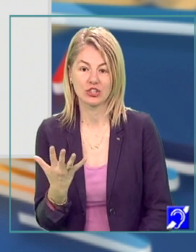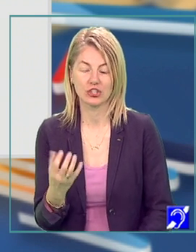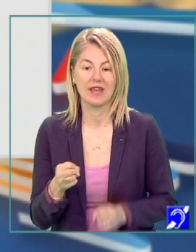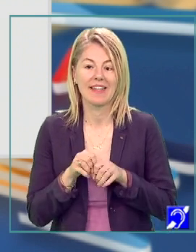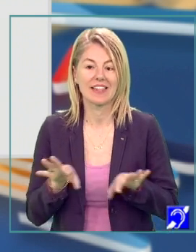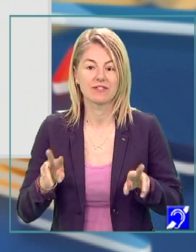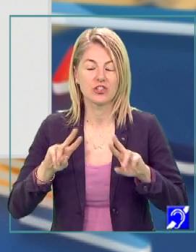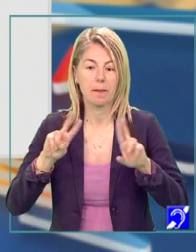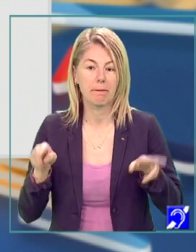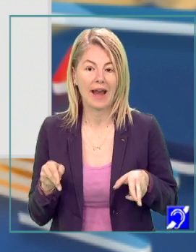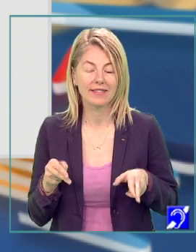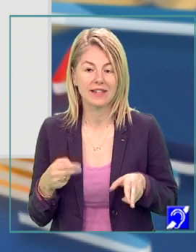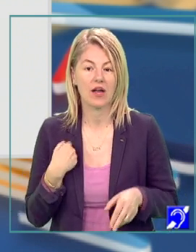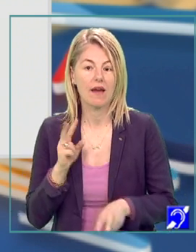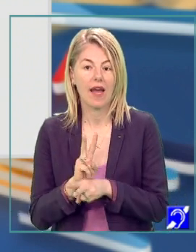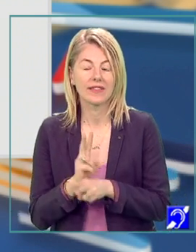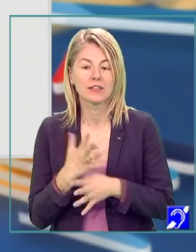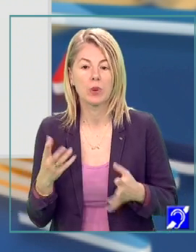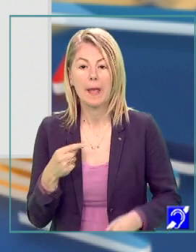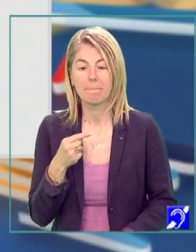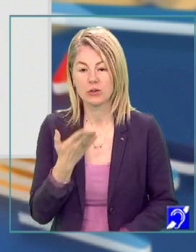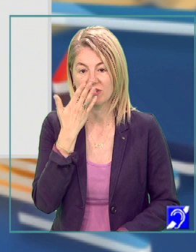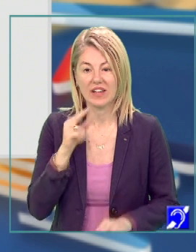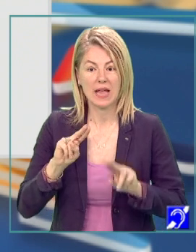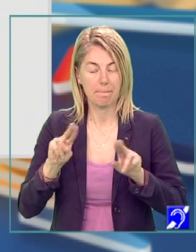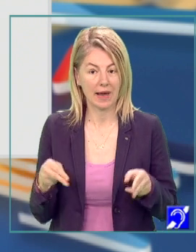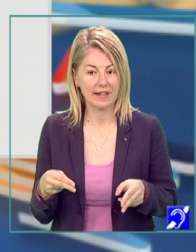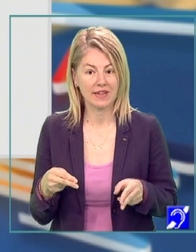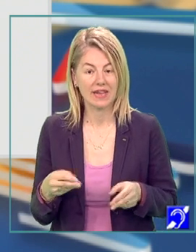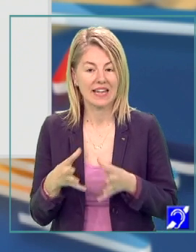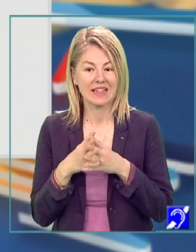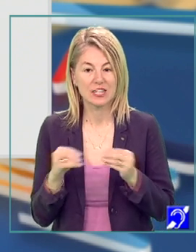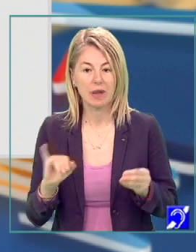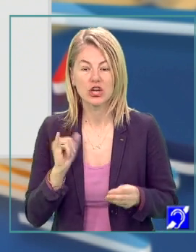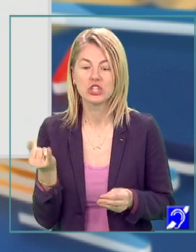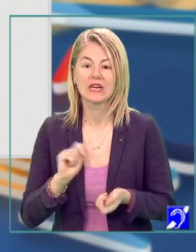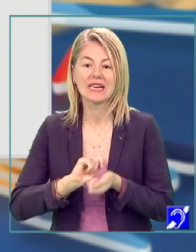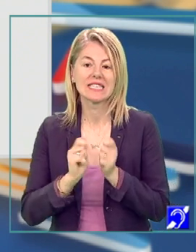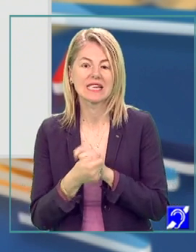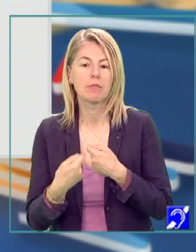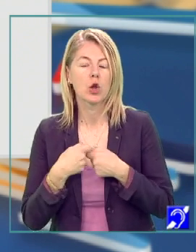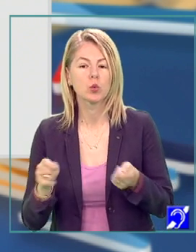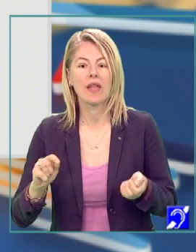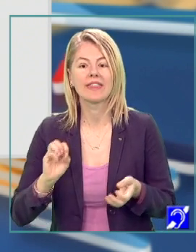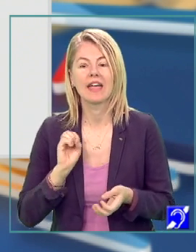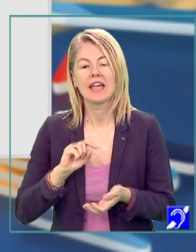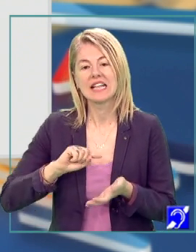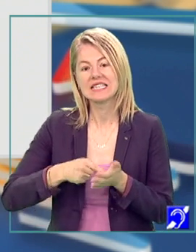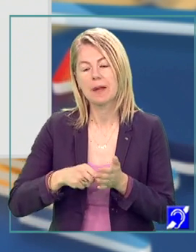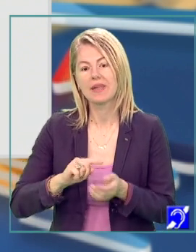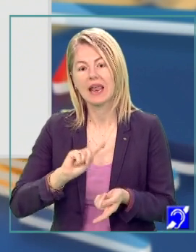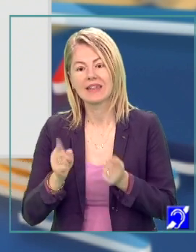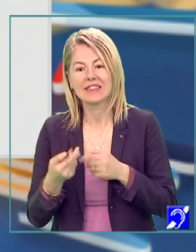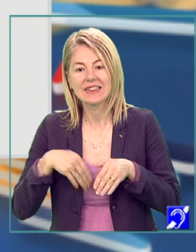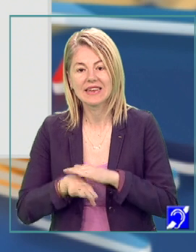paranteza, ținând cont de faptul că minus în fața parantezei dispare și schimbă toate semnele din